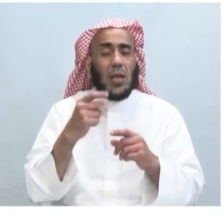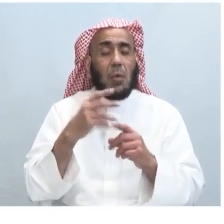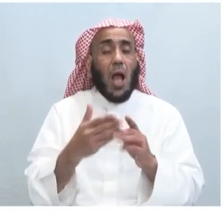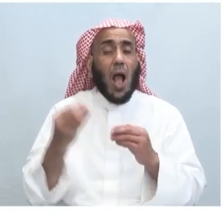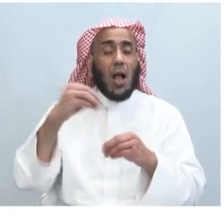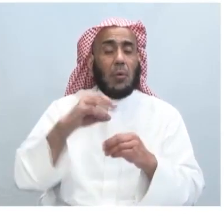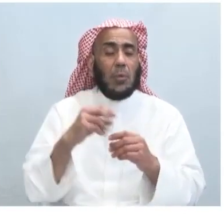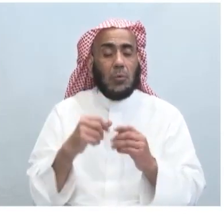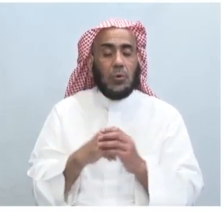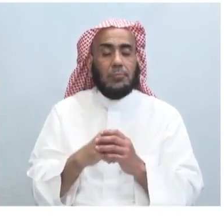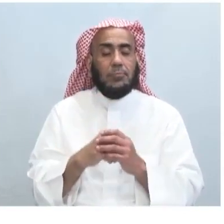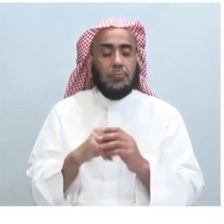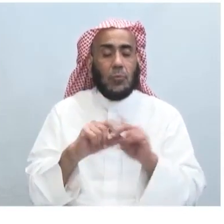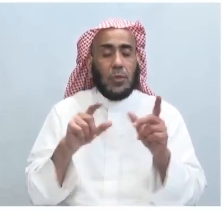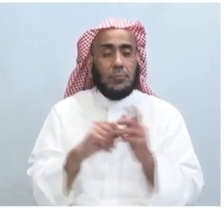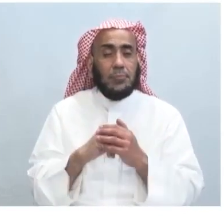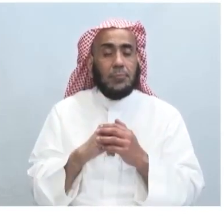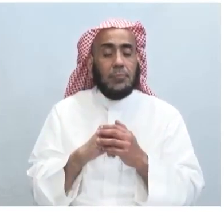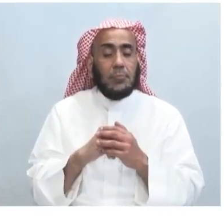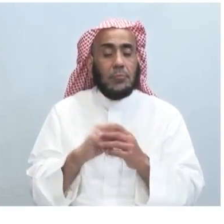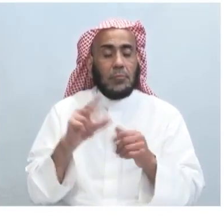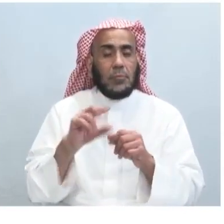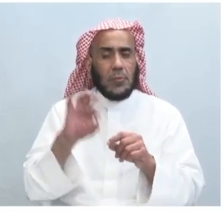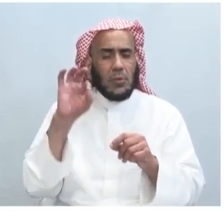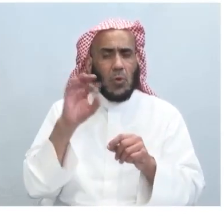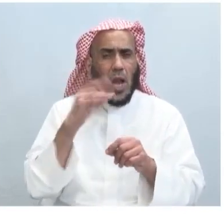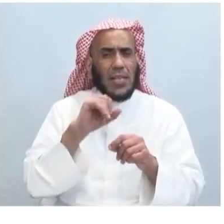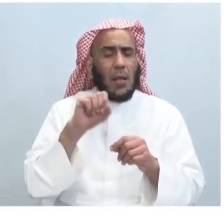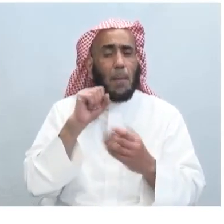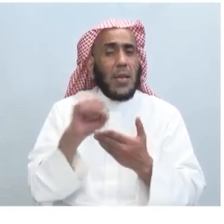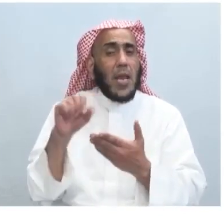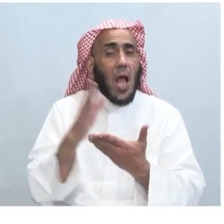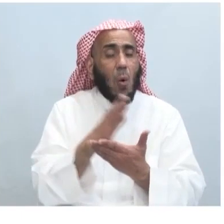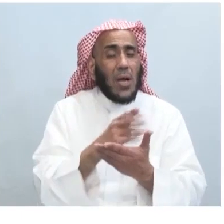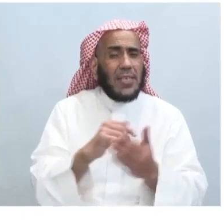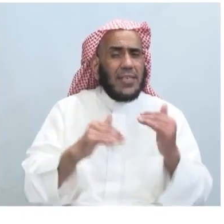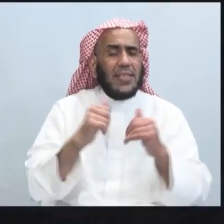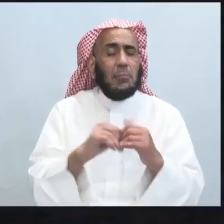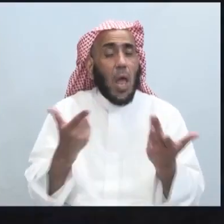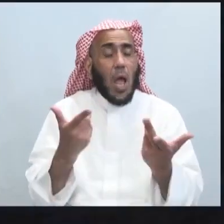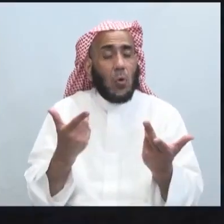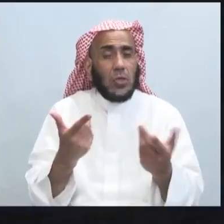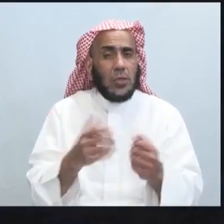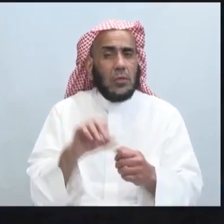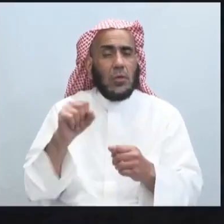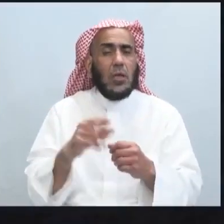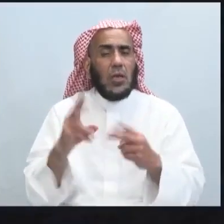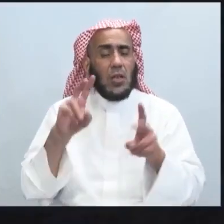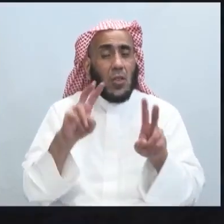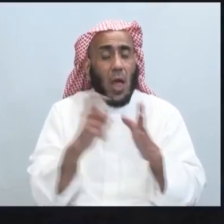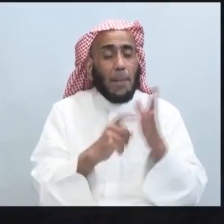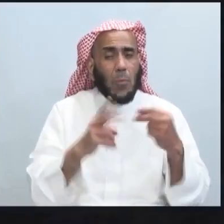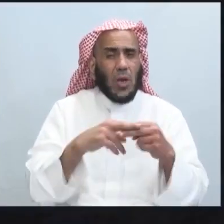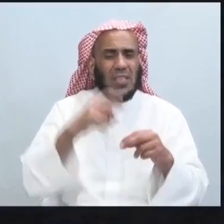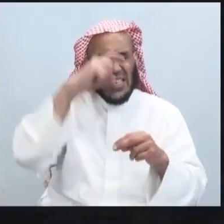القيم الاخرى اي مما يلي ليس من خواص الاتزان ما هي خواص الاتزان نظام مغلق